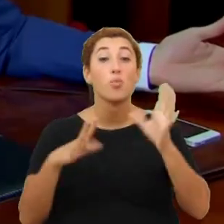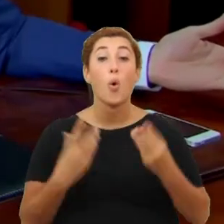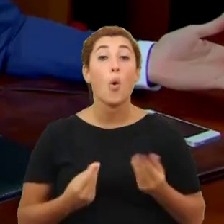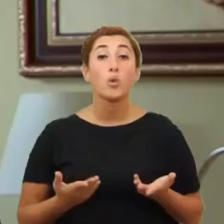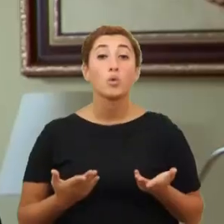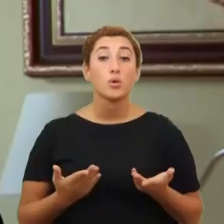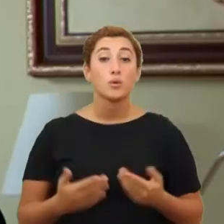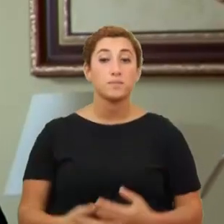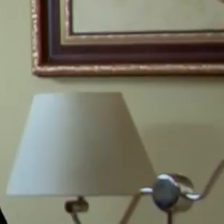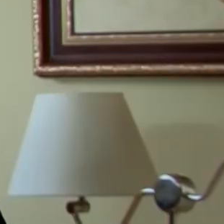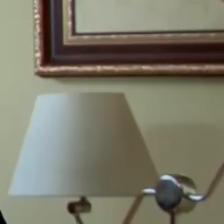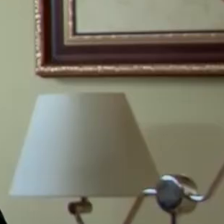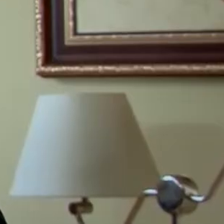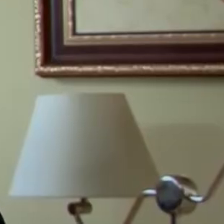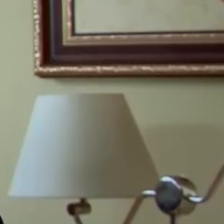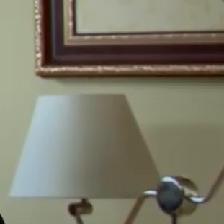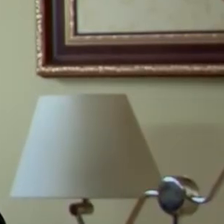oldu?